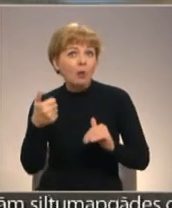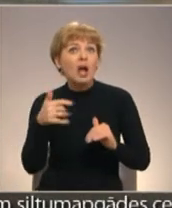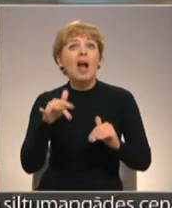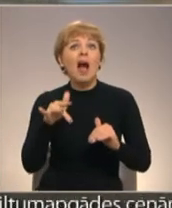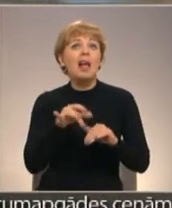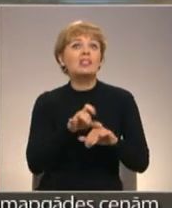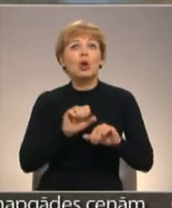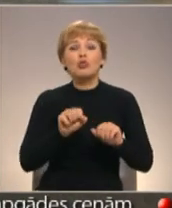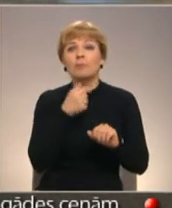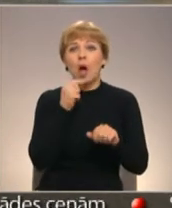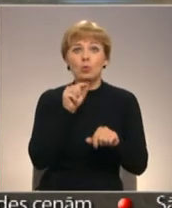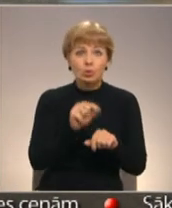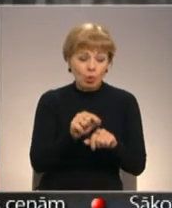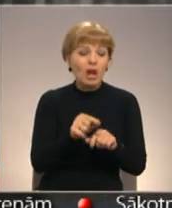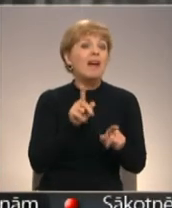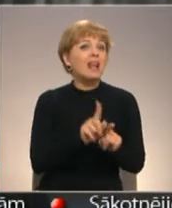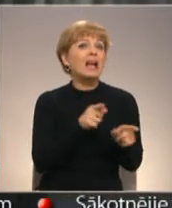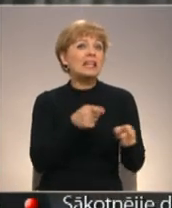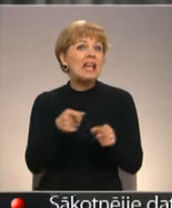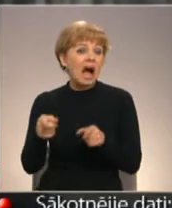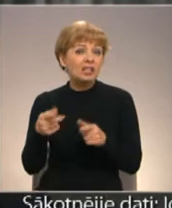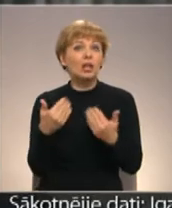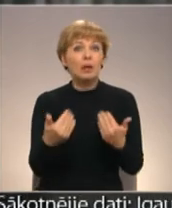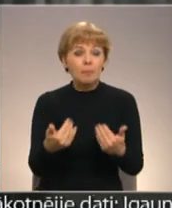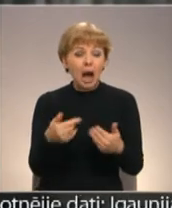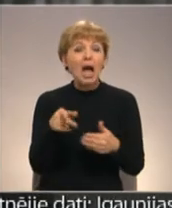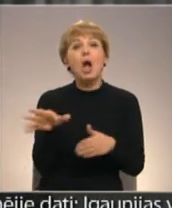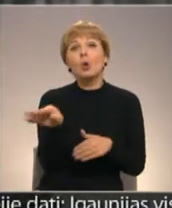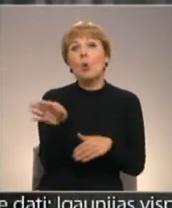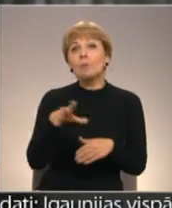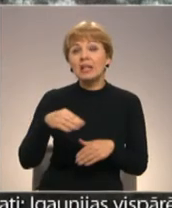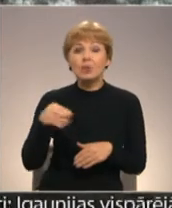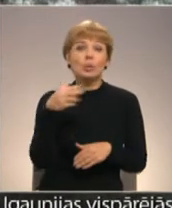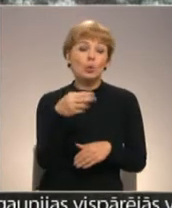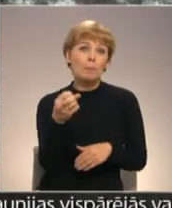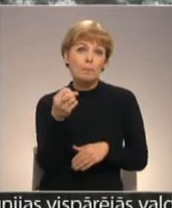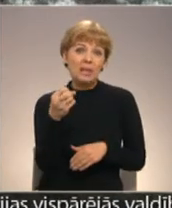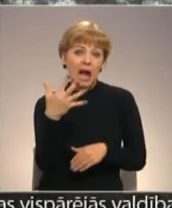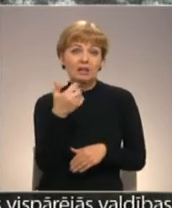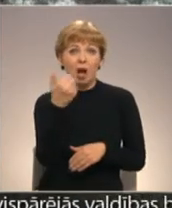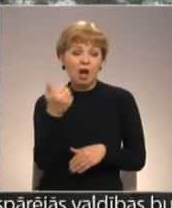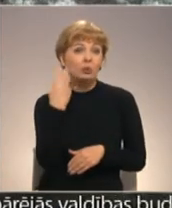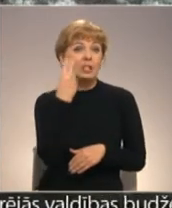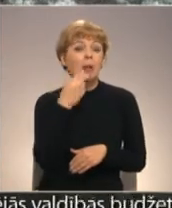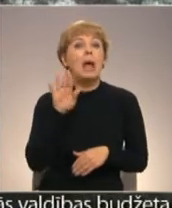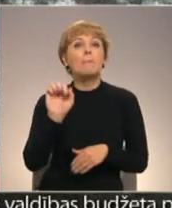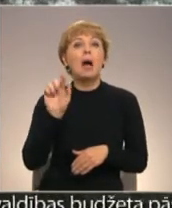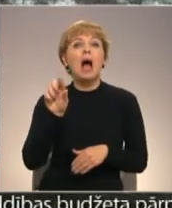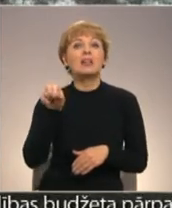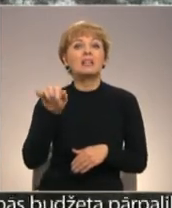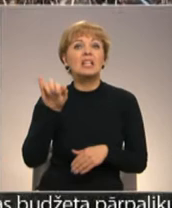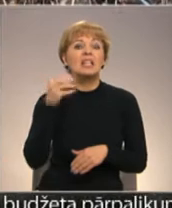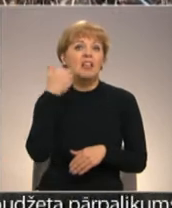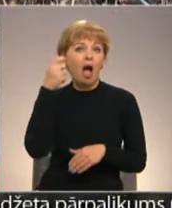Laikapstākļi zemnieku ikdienu ietekmē vistiešākajā veidā. Uzsver Velta Mitke, kuru kopā ar ģimeni no 2005. Gada saimnieko Baltinavas novadā.